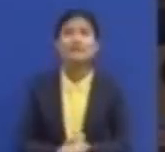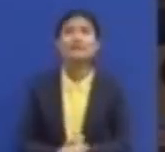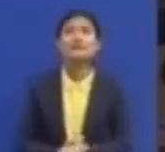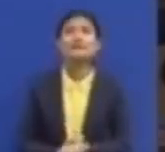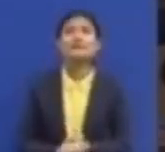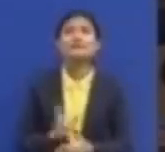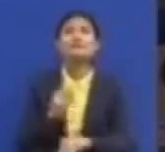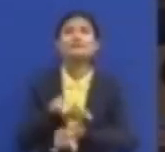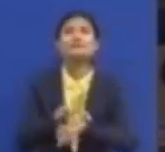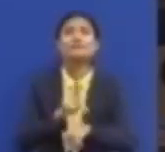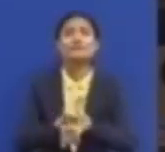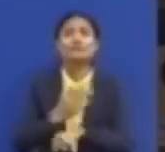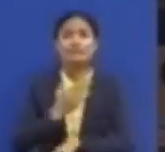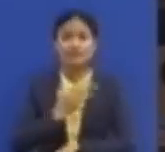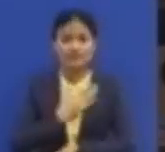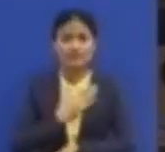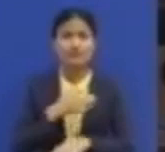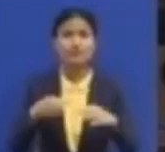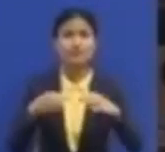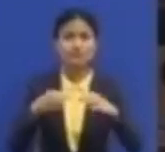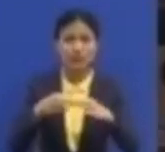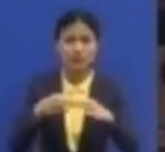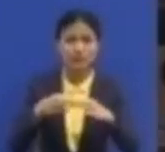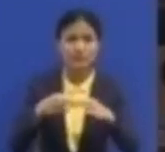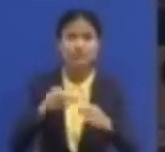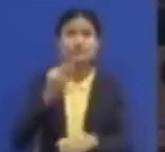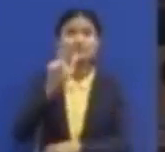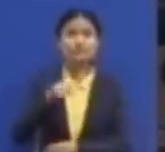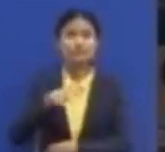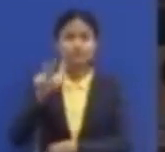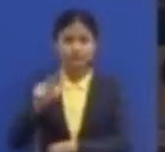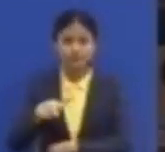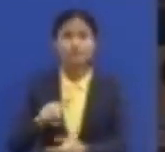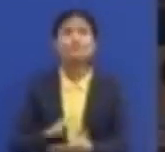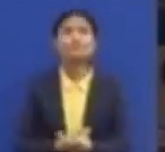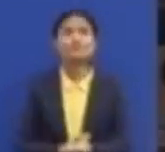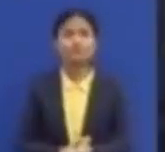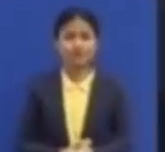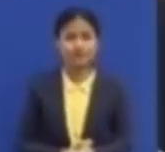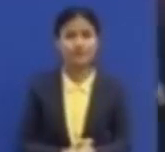แก้วเพื่อไทยจังหวัดน่านเขต2ประท้วงท่านประธานครับด้วยความเคารพท่านประธาน